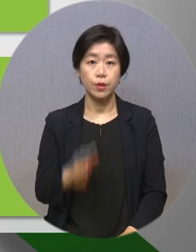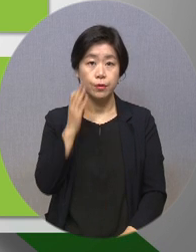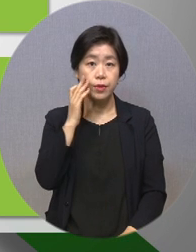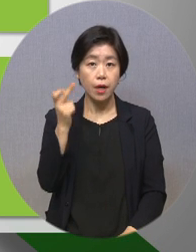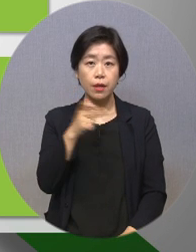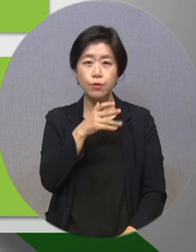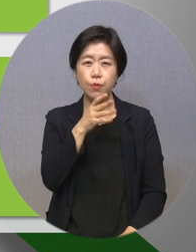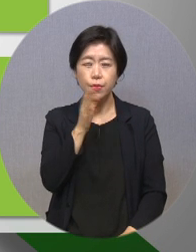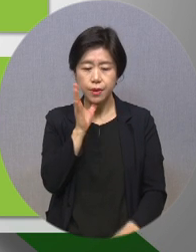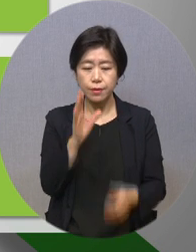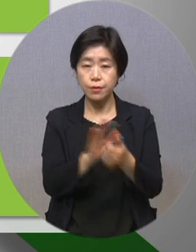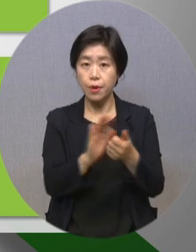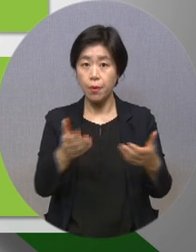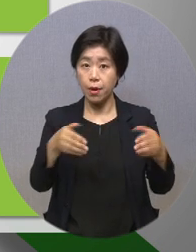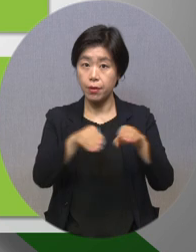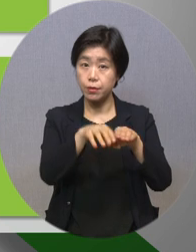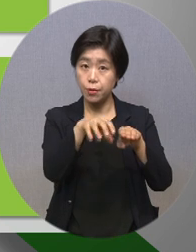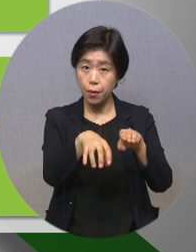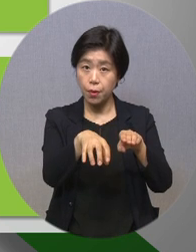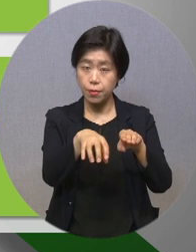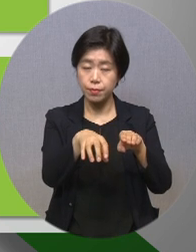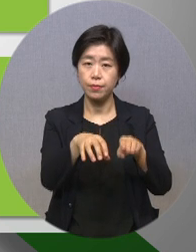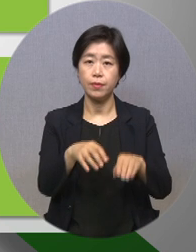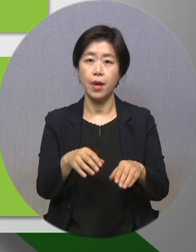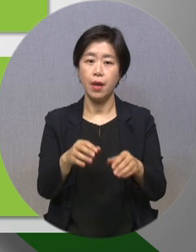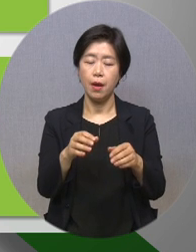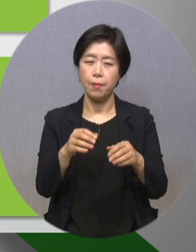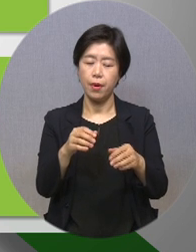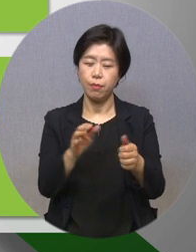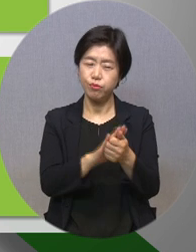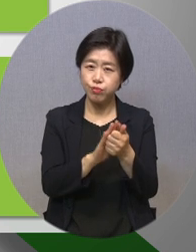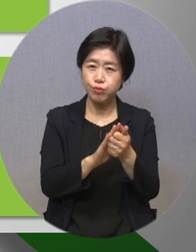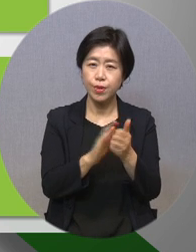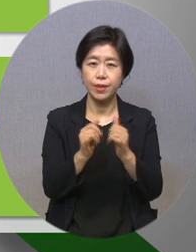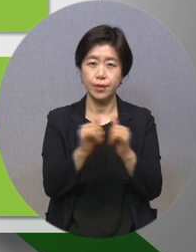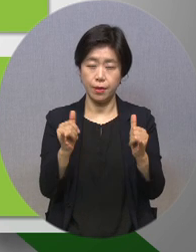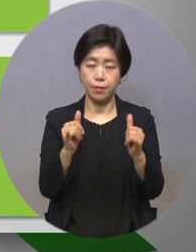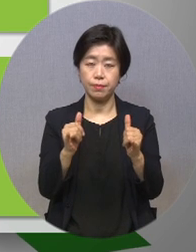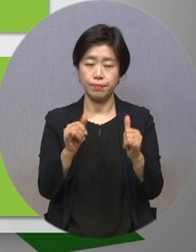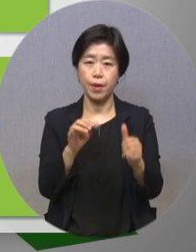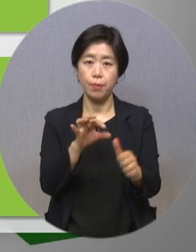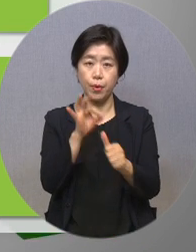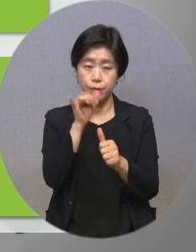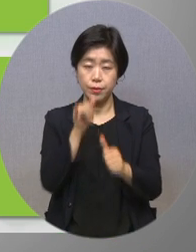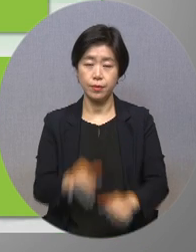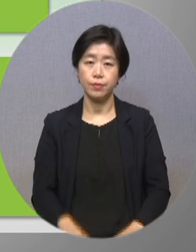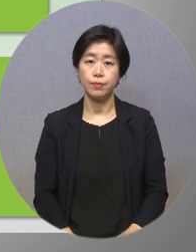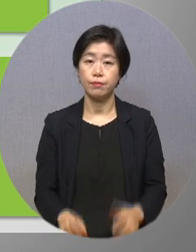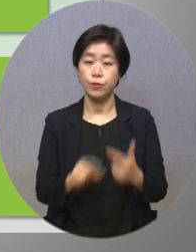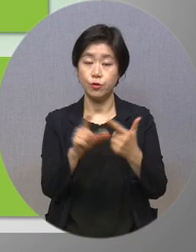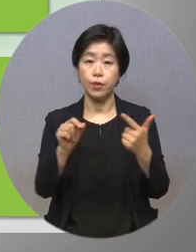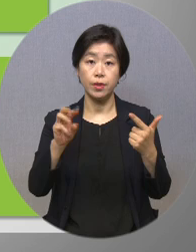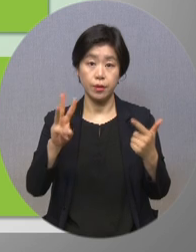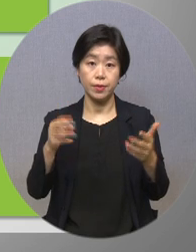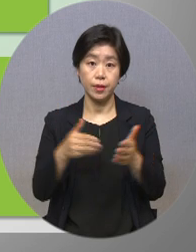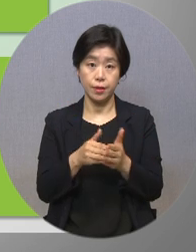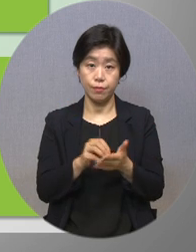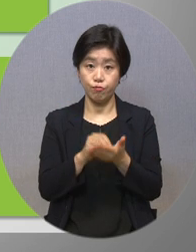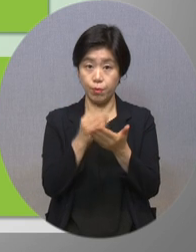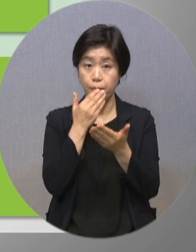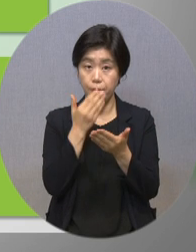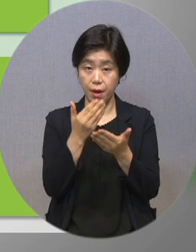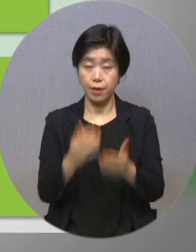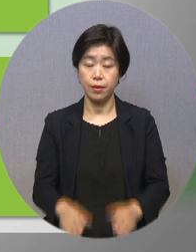울산 노인요양원에서 요양병원 간호조무사를 모집합니다. 접수 마감일은 6월 3일까지며